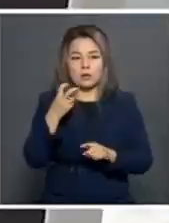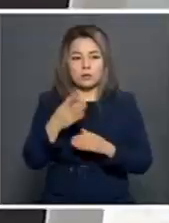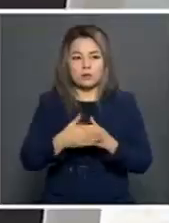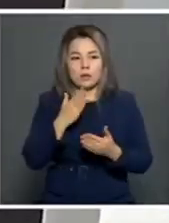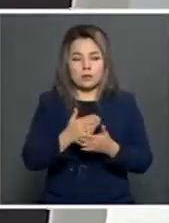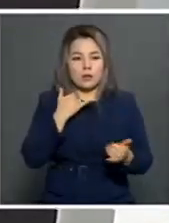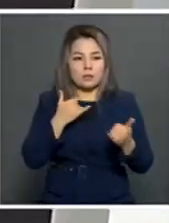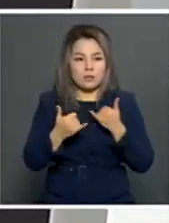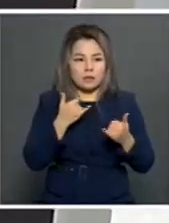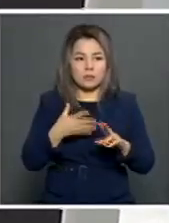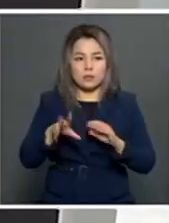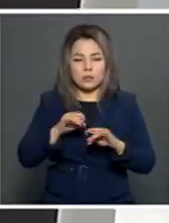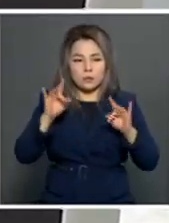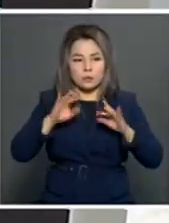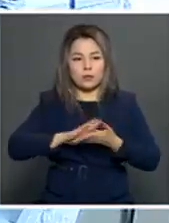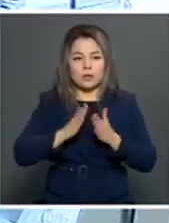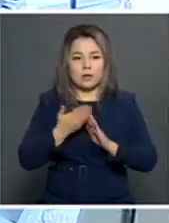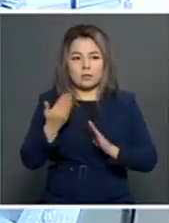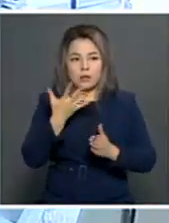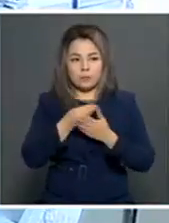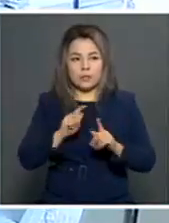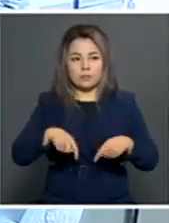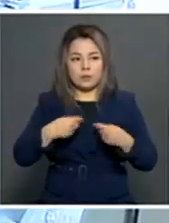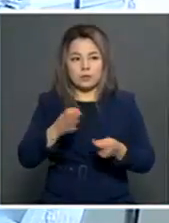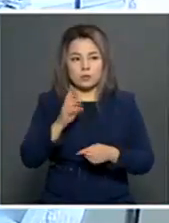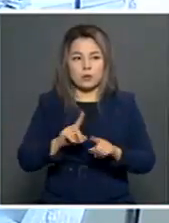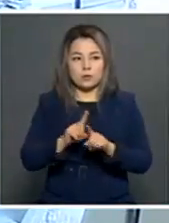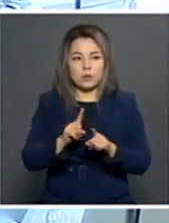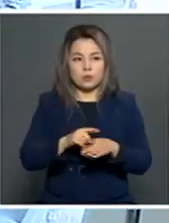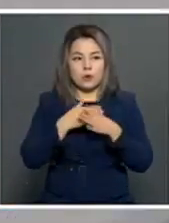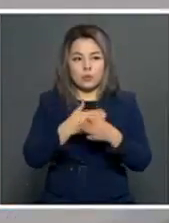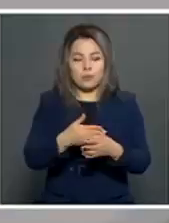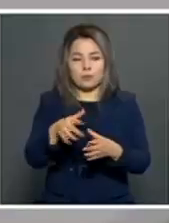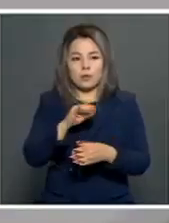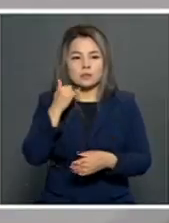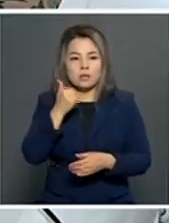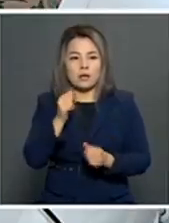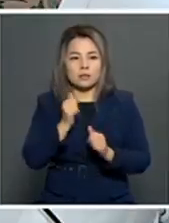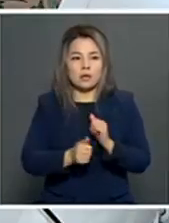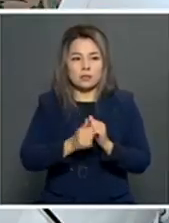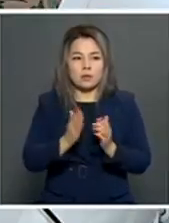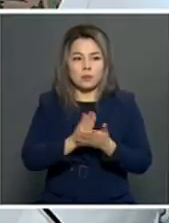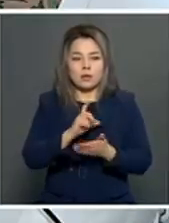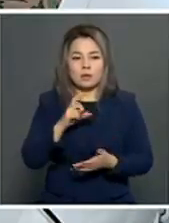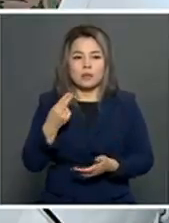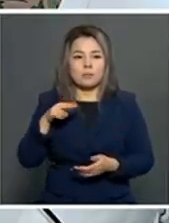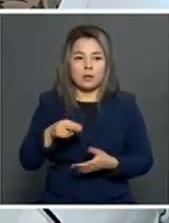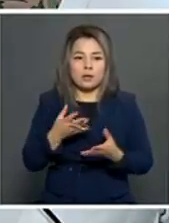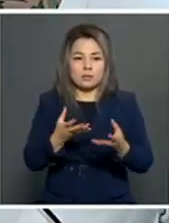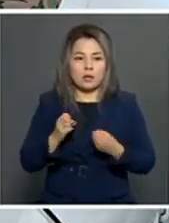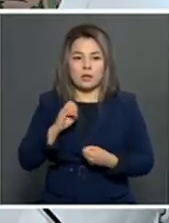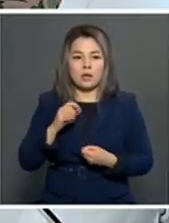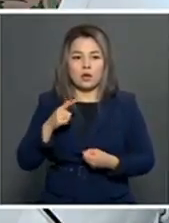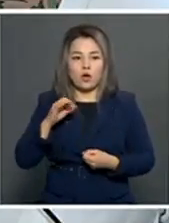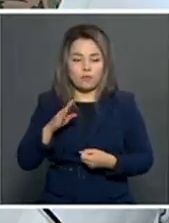қабылдайды. Тұрғындардың көбі төтенше жағдай кезінде беріліп жатқан әлеуметтік көмекті алу үшін телефон соғады. ЭЦП алу үшін ЕГОВ